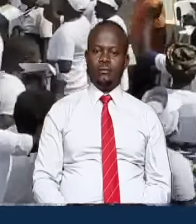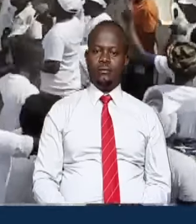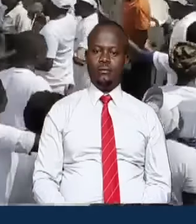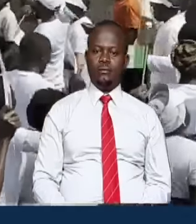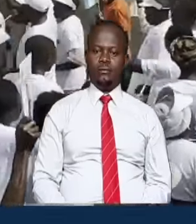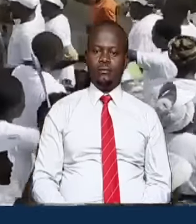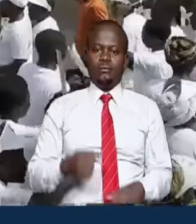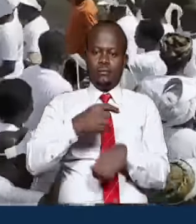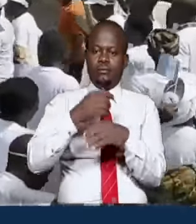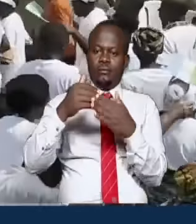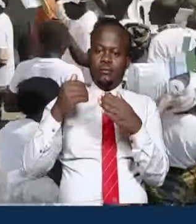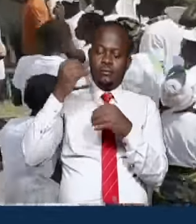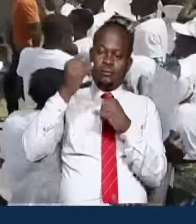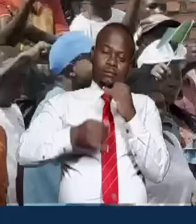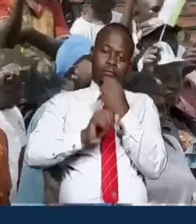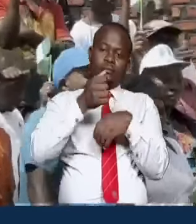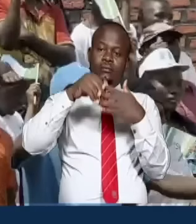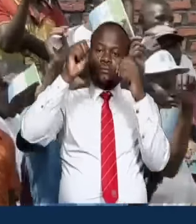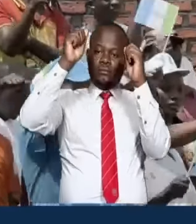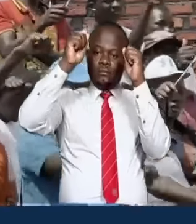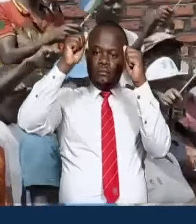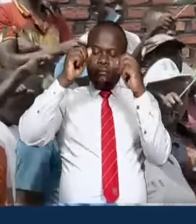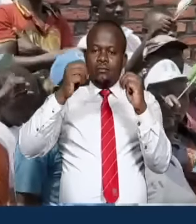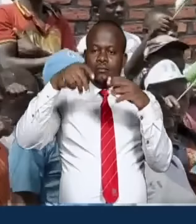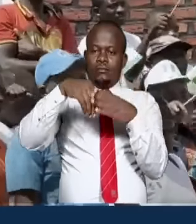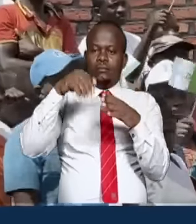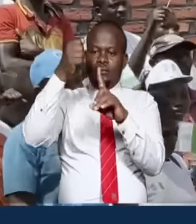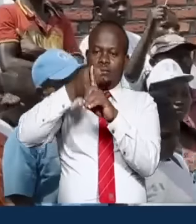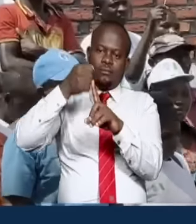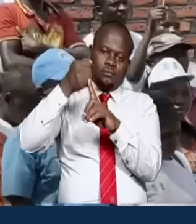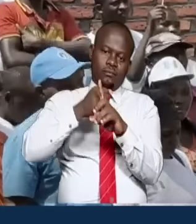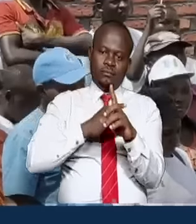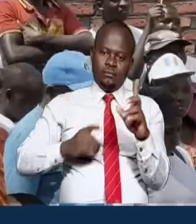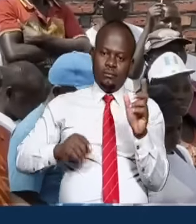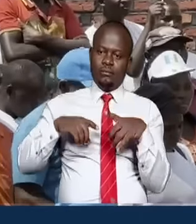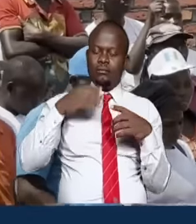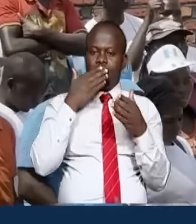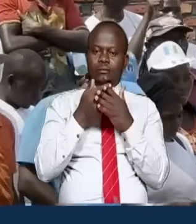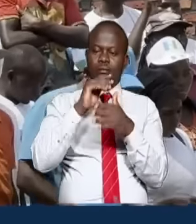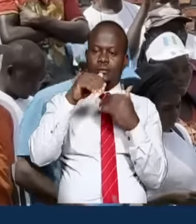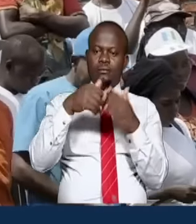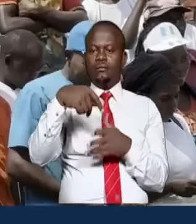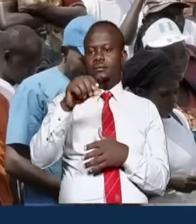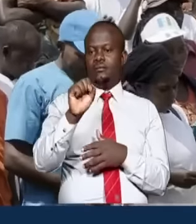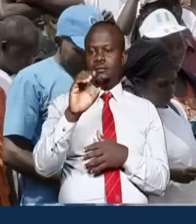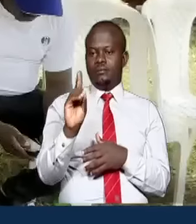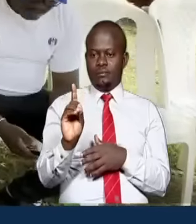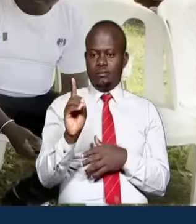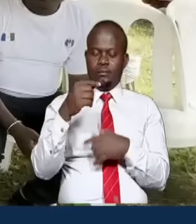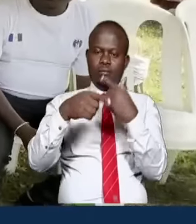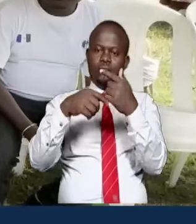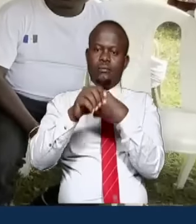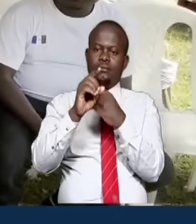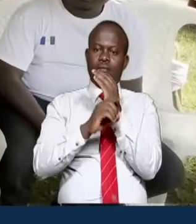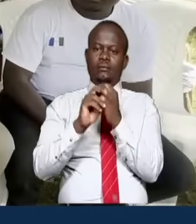Ku munsi ubanziriza uwa nyuma w'ibikorwa byo kwiyamamaza kw'abakandida depite b'ishyaka Riharanira Demokarasi n'imibereho myiza y'abaturage PSD byakomereje mu karere